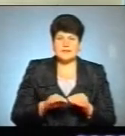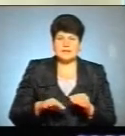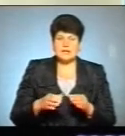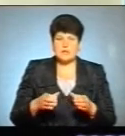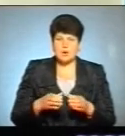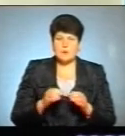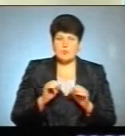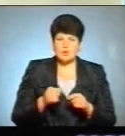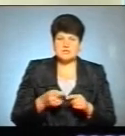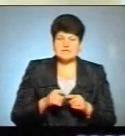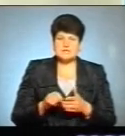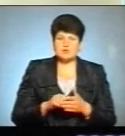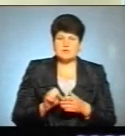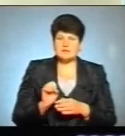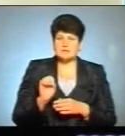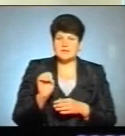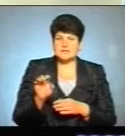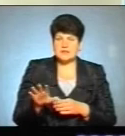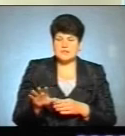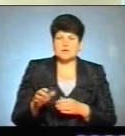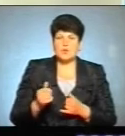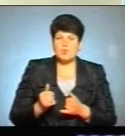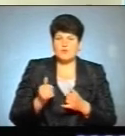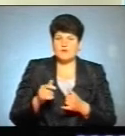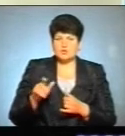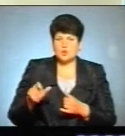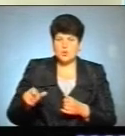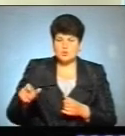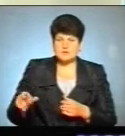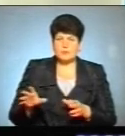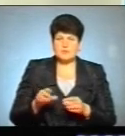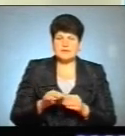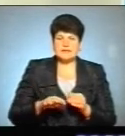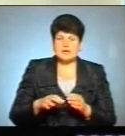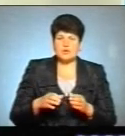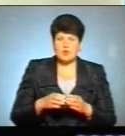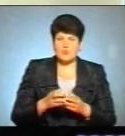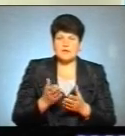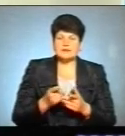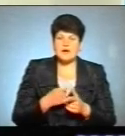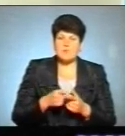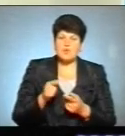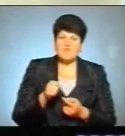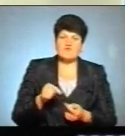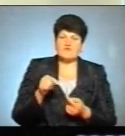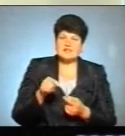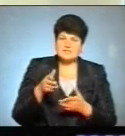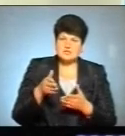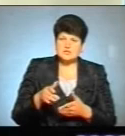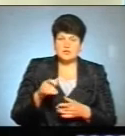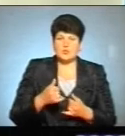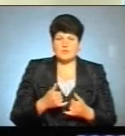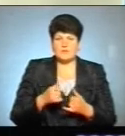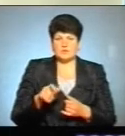можна ці документи передати через уповноважених осіб об'єднаної територіальної громади або визначених ними уповноважених осіб в